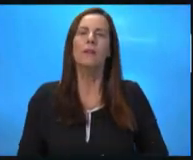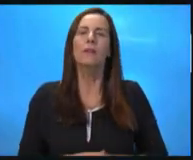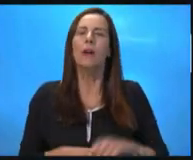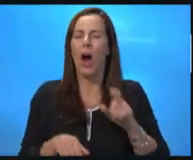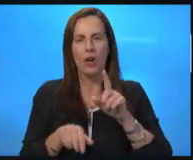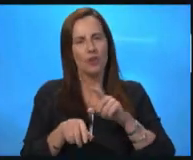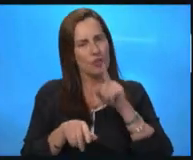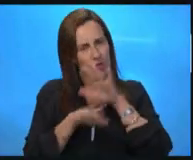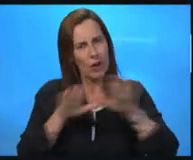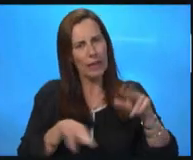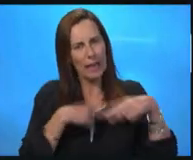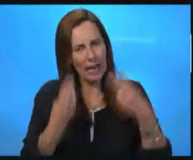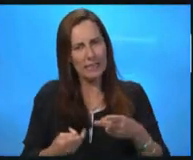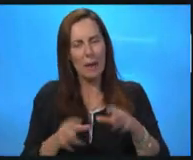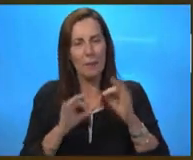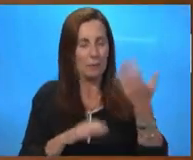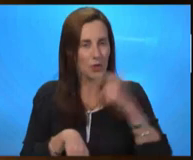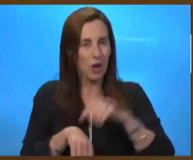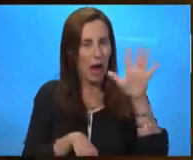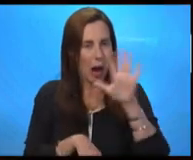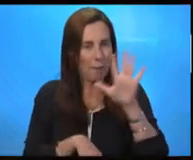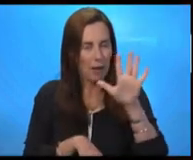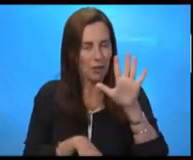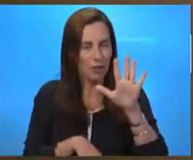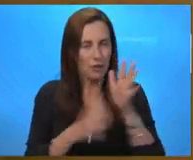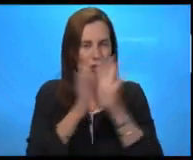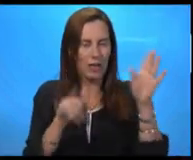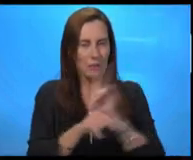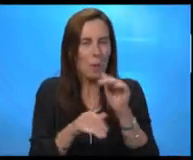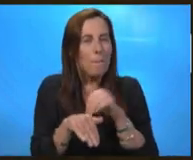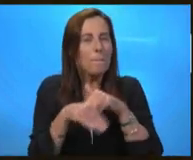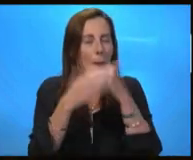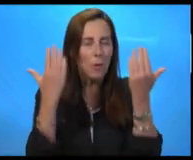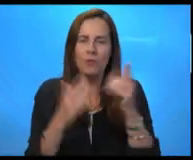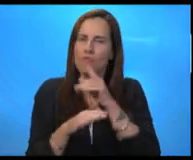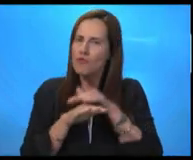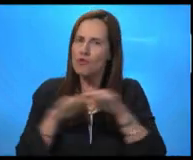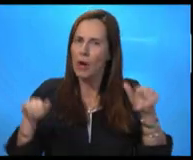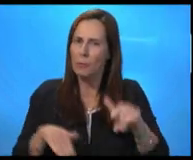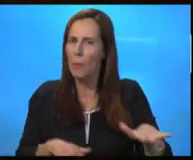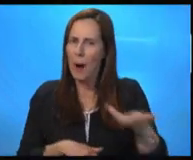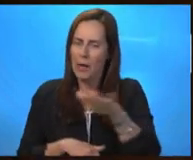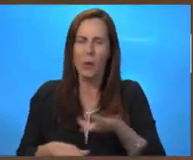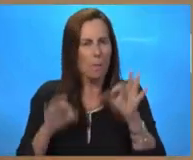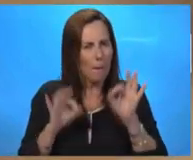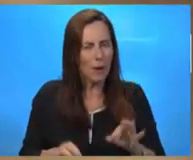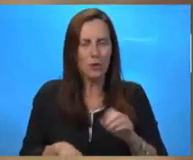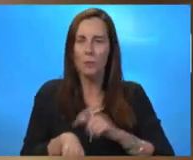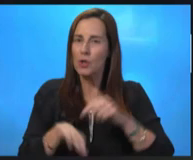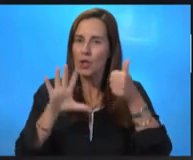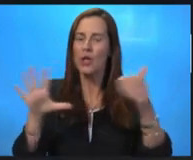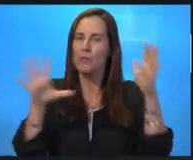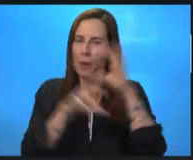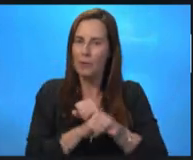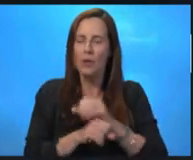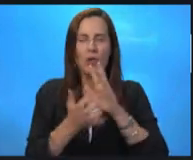חזר לאזור, ולמעשה מאז השעה 5:19 לפנות בוקר שקט כאן לחלוטין. בשעה 6 בערב,